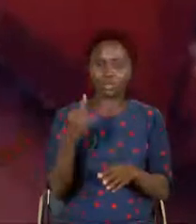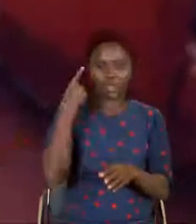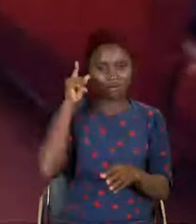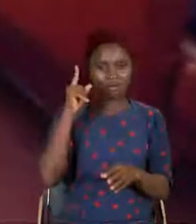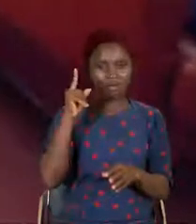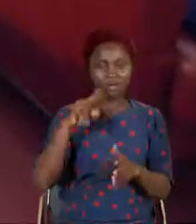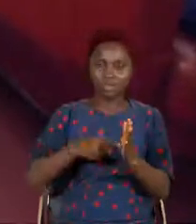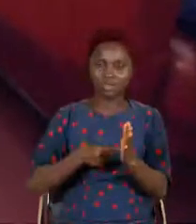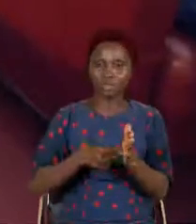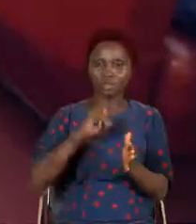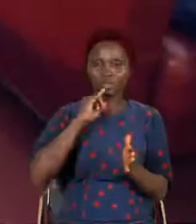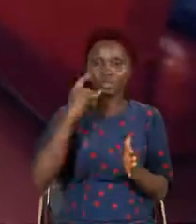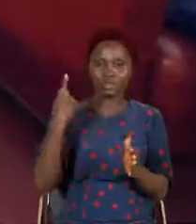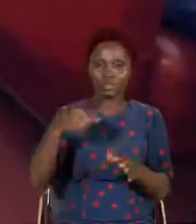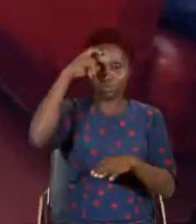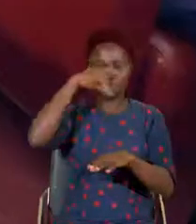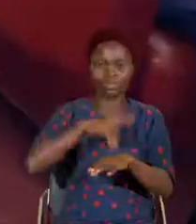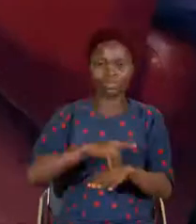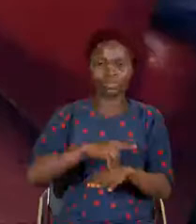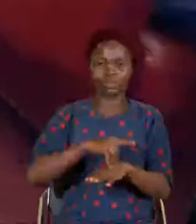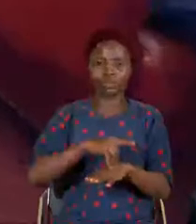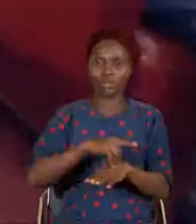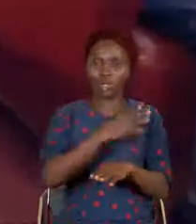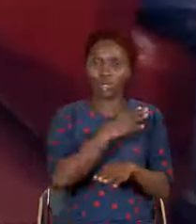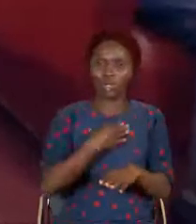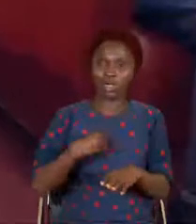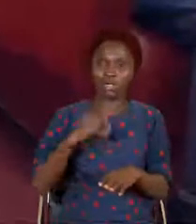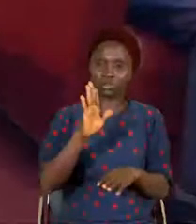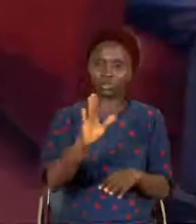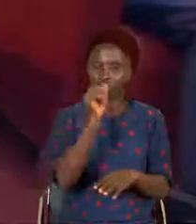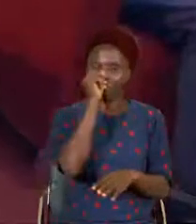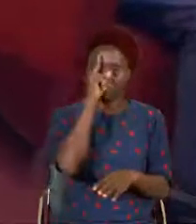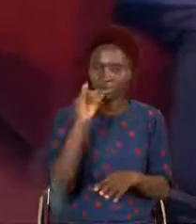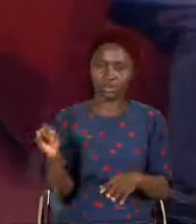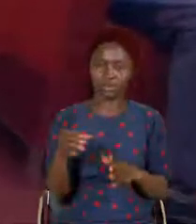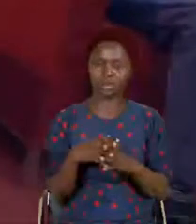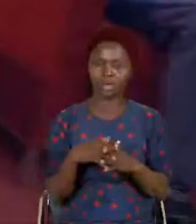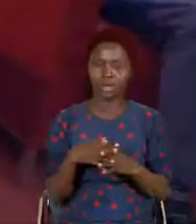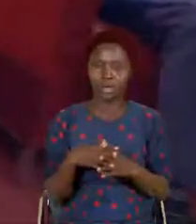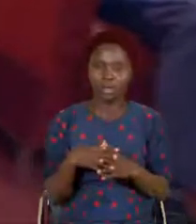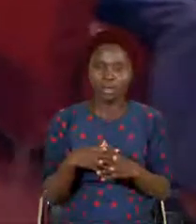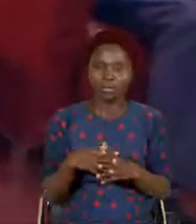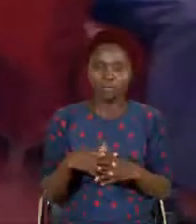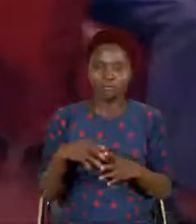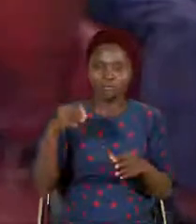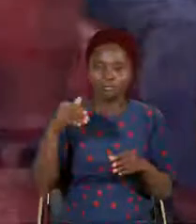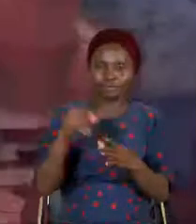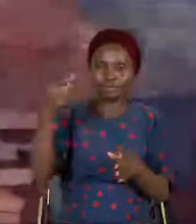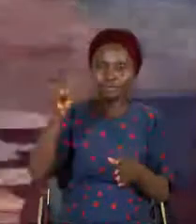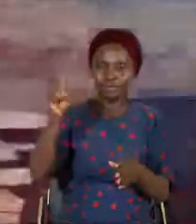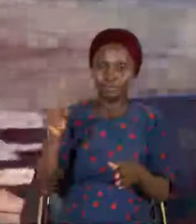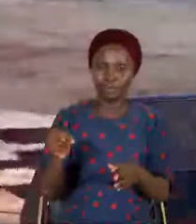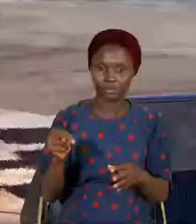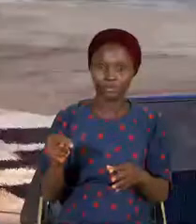les observerez et vous les mettrez en pratique, car ce sera là votre sagesse et votre intelligence. Quand vous considérez